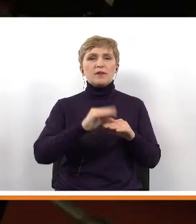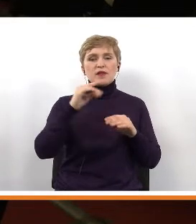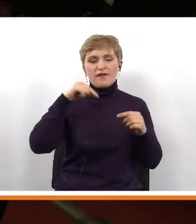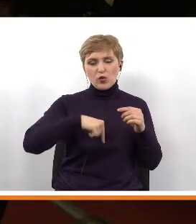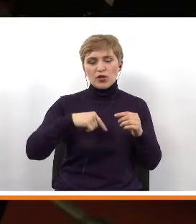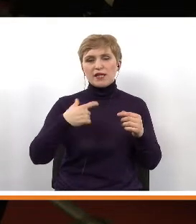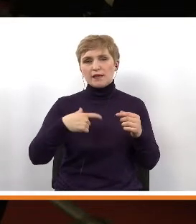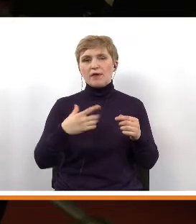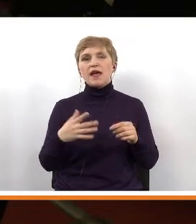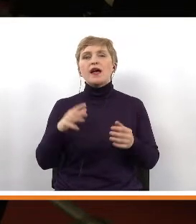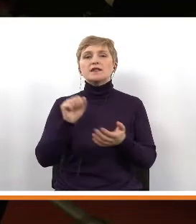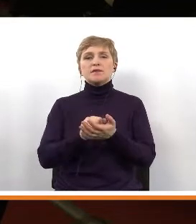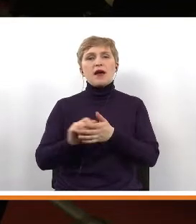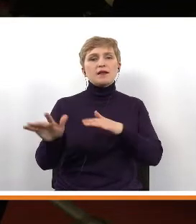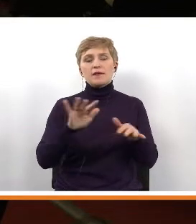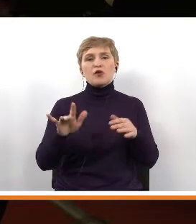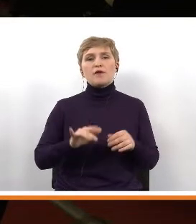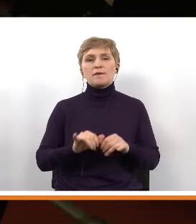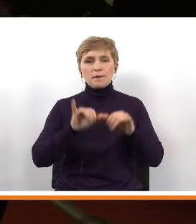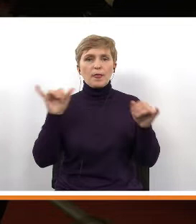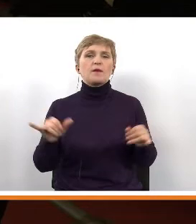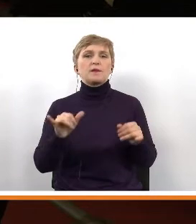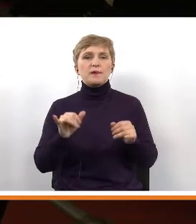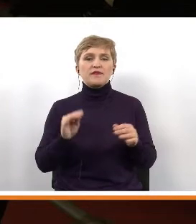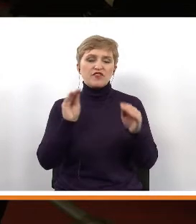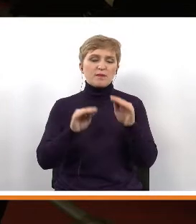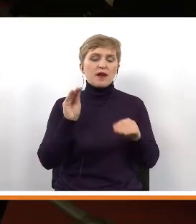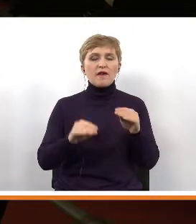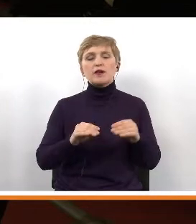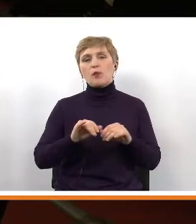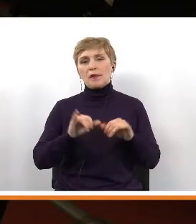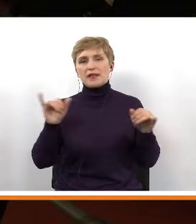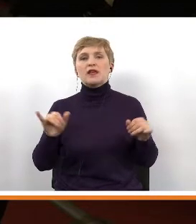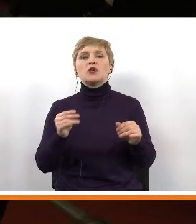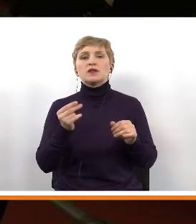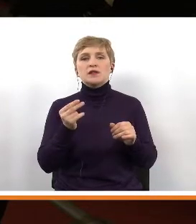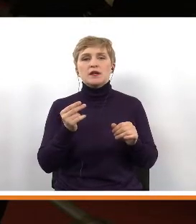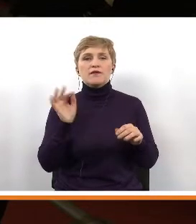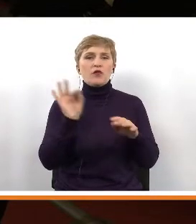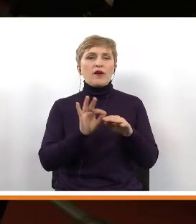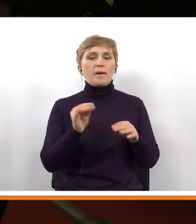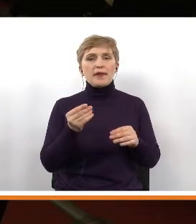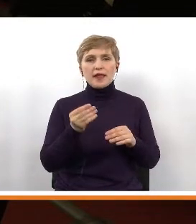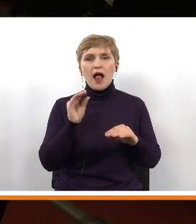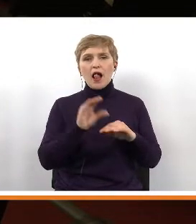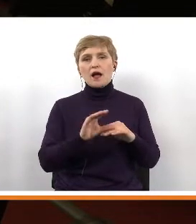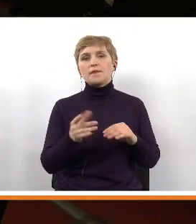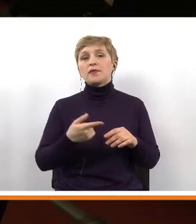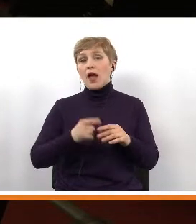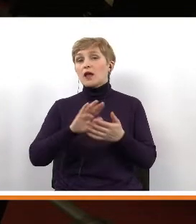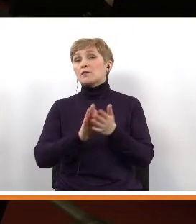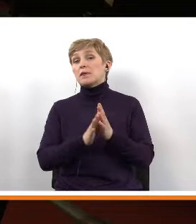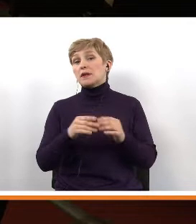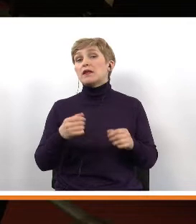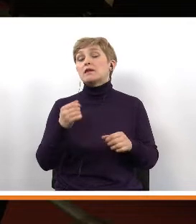деятельностью по формированию и пополнению целевого капитала. Поэтому, ну вот как бы это положение, которое было принято параллельно с